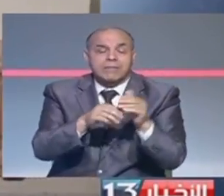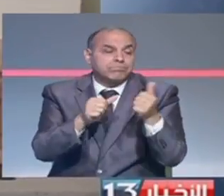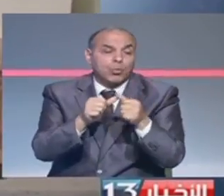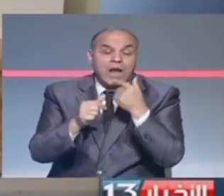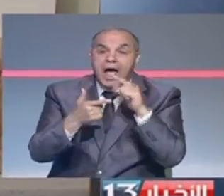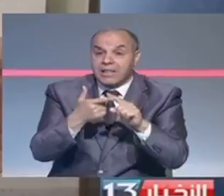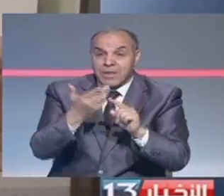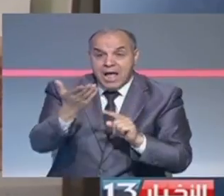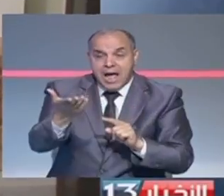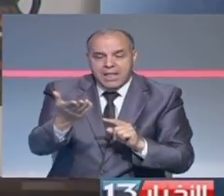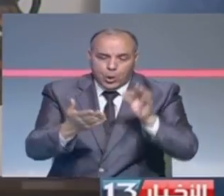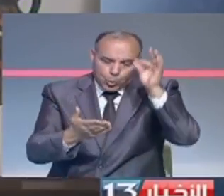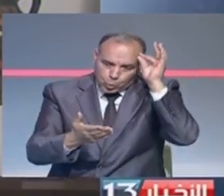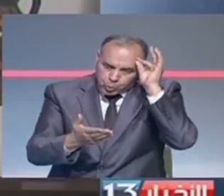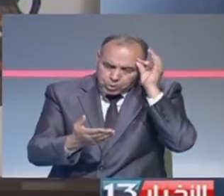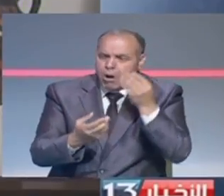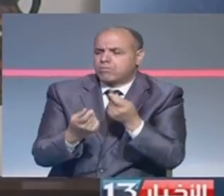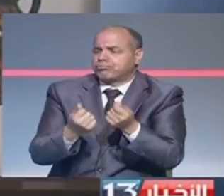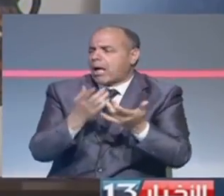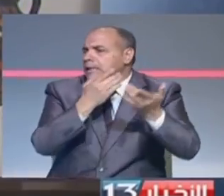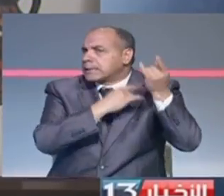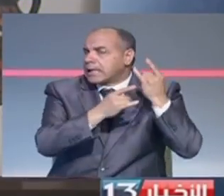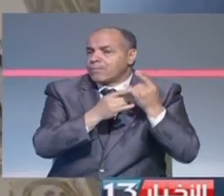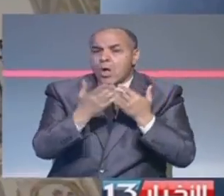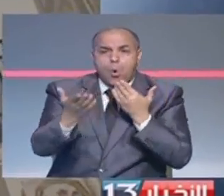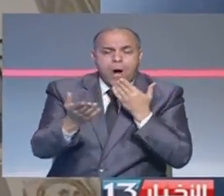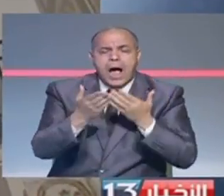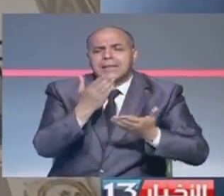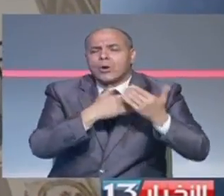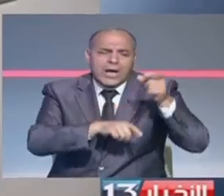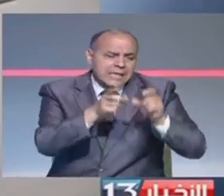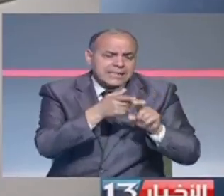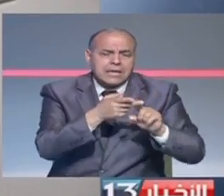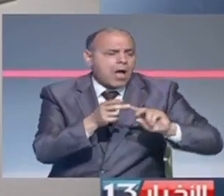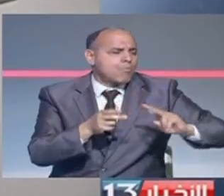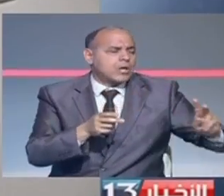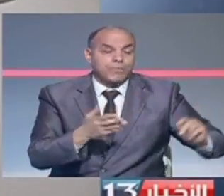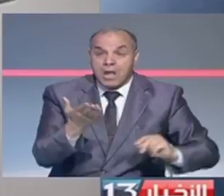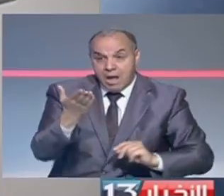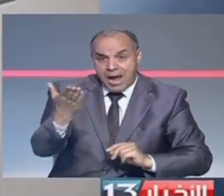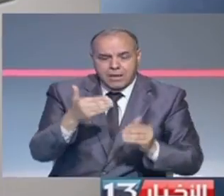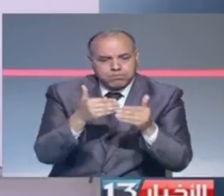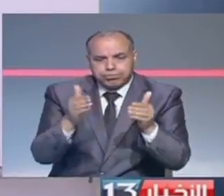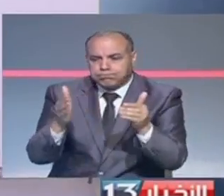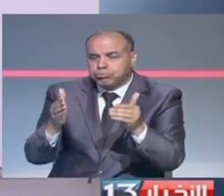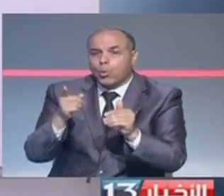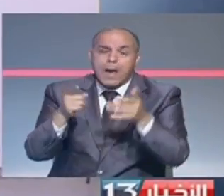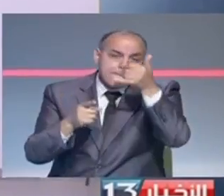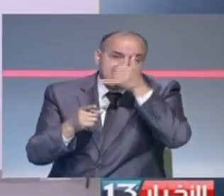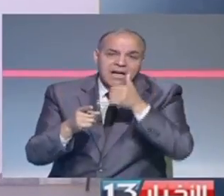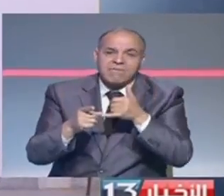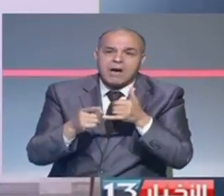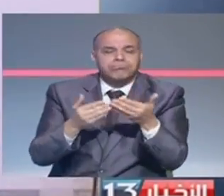لما تزخر به تونس من ثروات تاريخيه وتراث انساني متنوع تفتح ابواب المتاحف